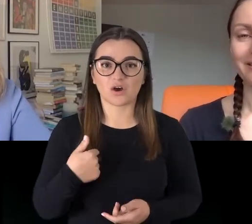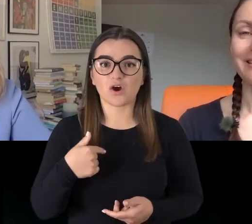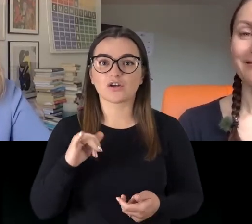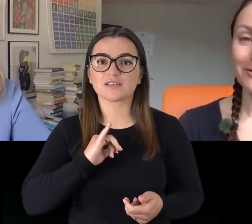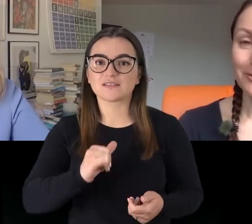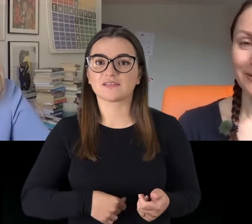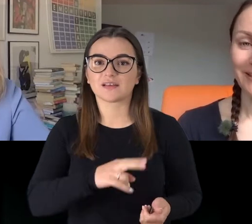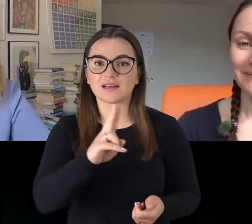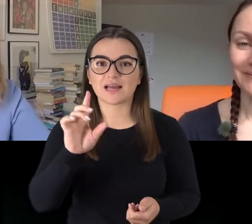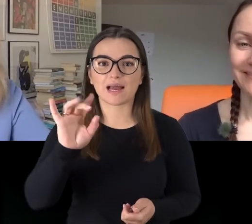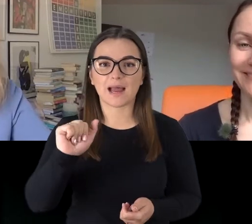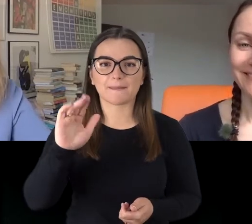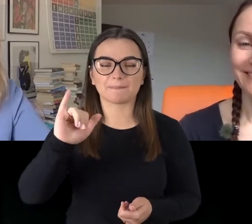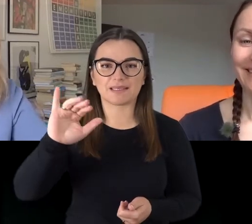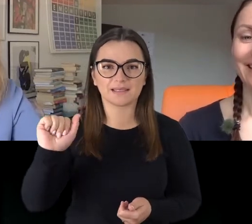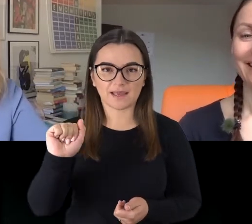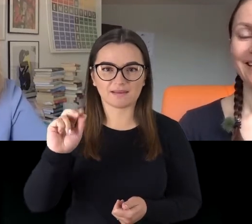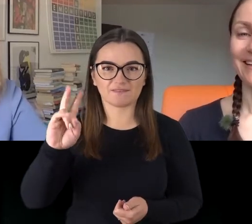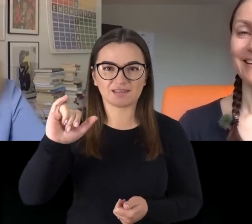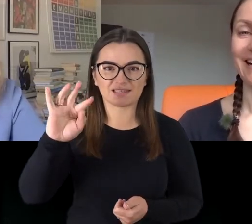Gabija Vitkevičiūtė.